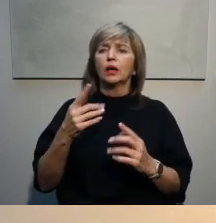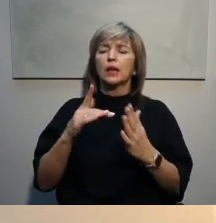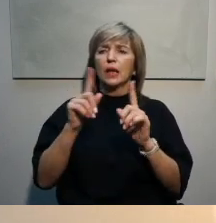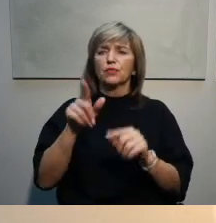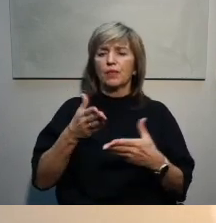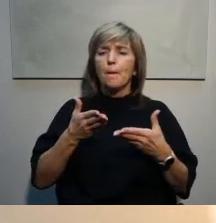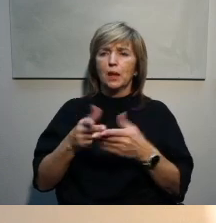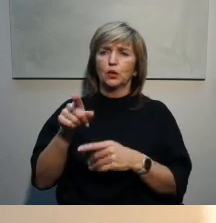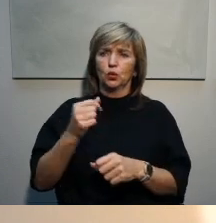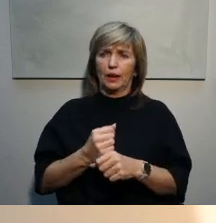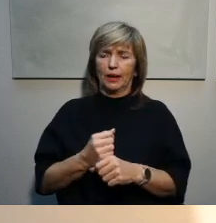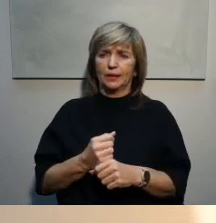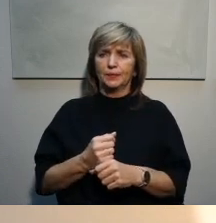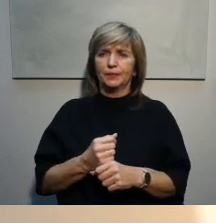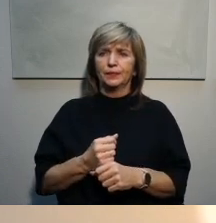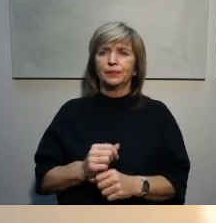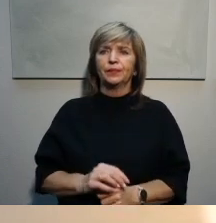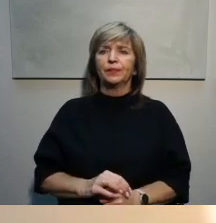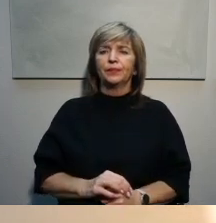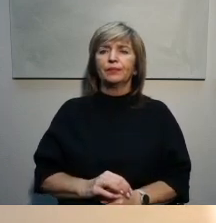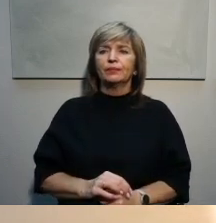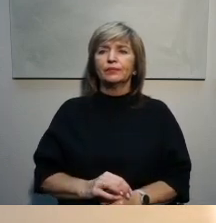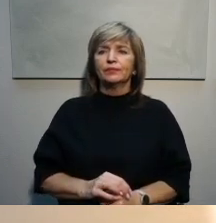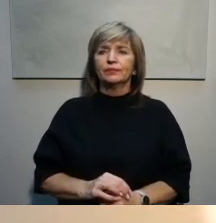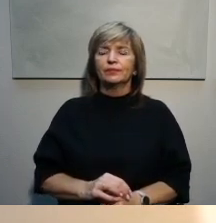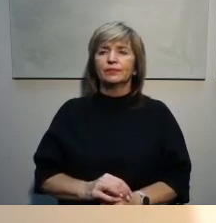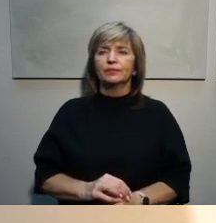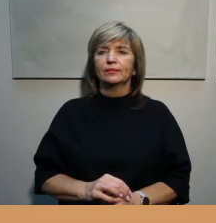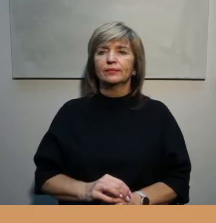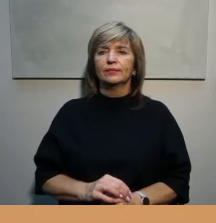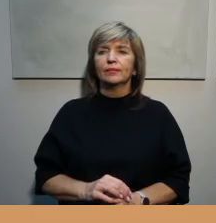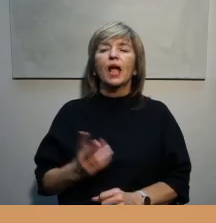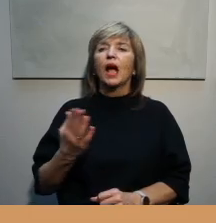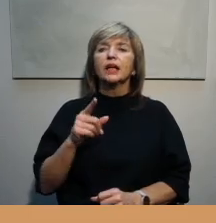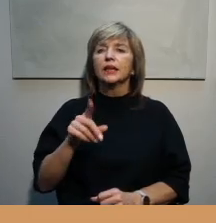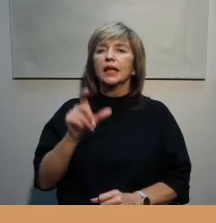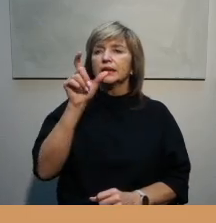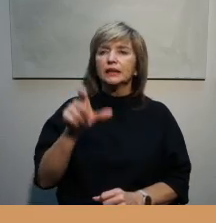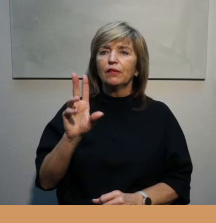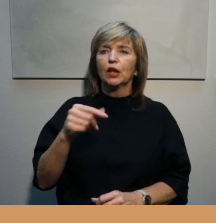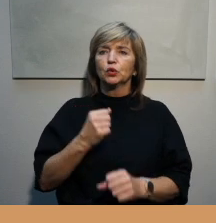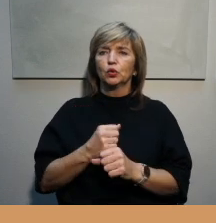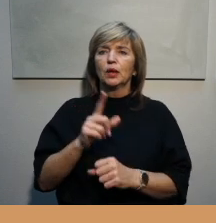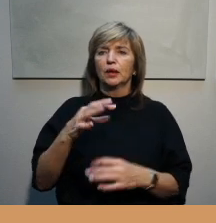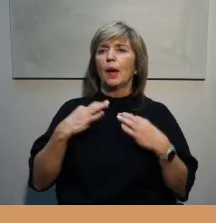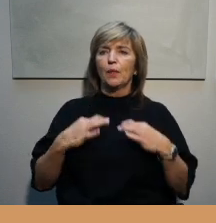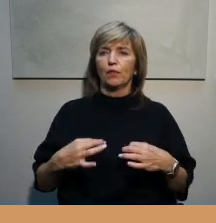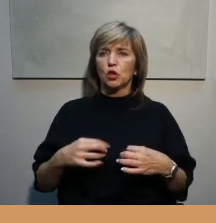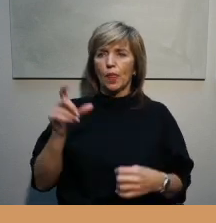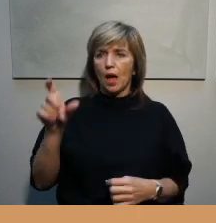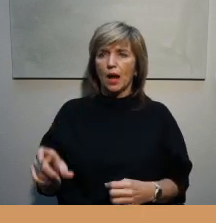palīdzēt viņiem to izdarīt. Ja? Un kas tad ir tie cilvēki, kas to dara? Tie ir